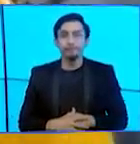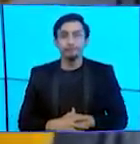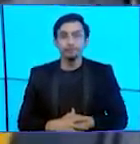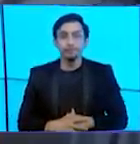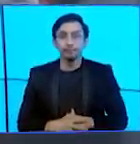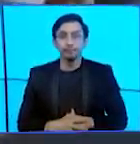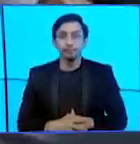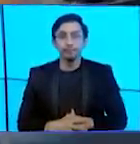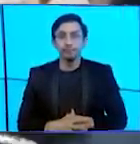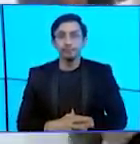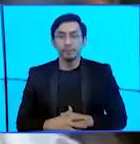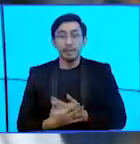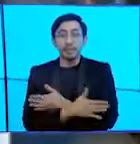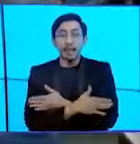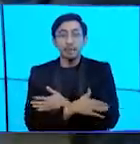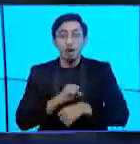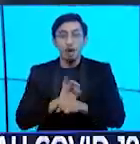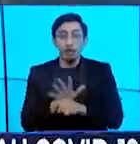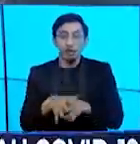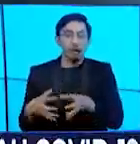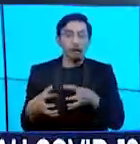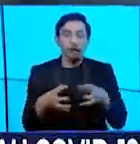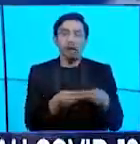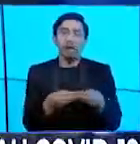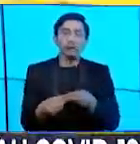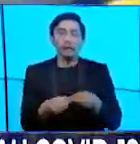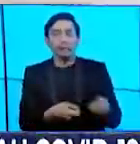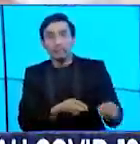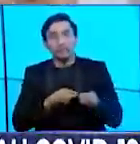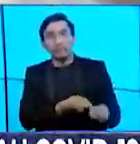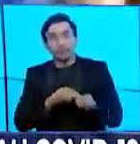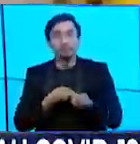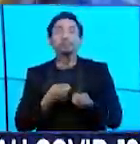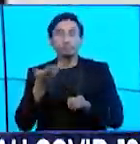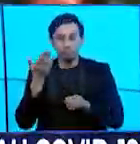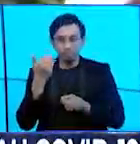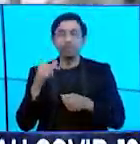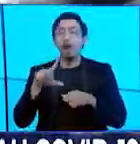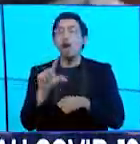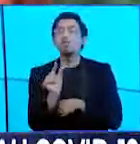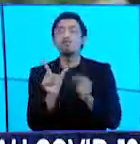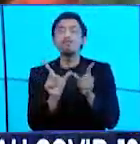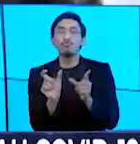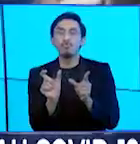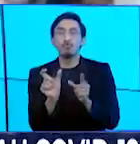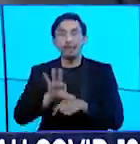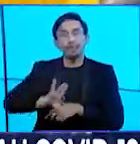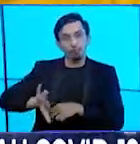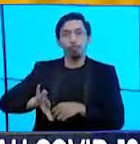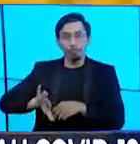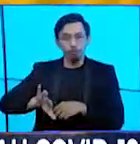Aksi perampasan jenazah COVID-19 di wilayah Kecamatan Basbonda, Kabupaten Luwu Timur, Sulawesi Selatan 16 September lalu berbuntut panjang.